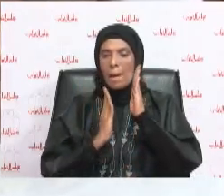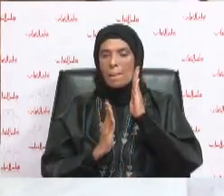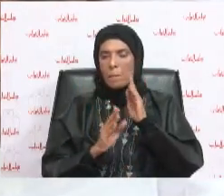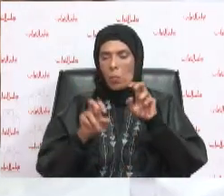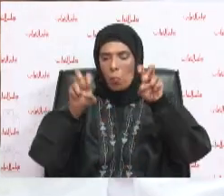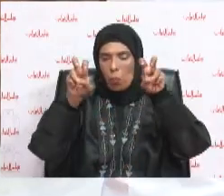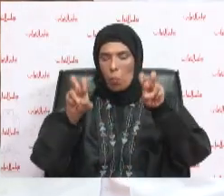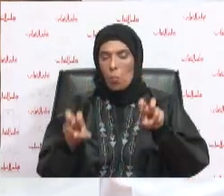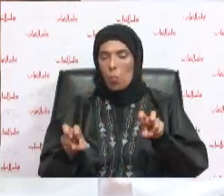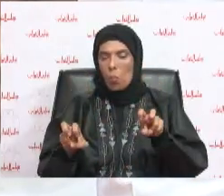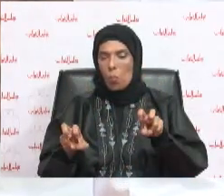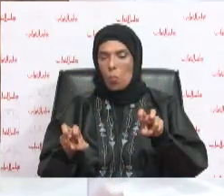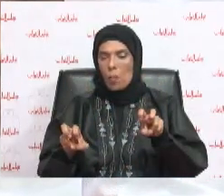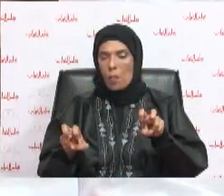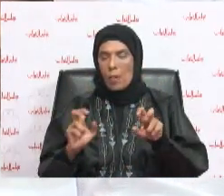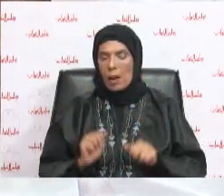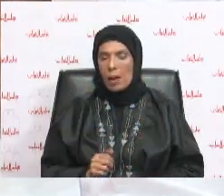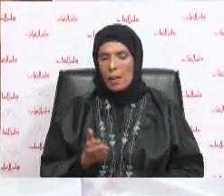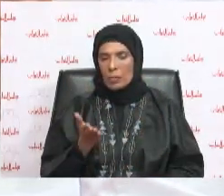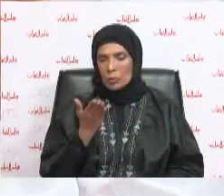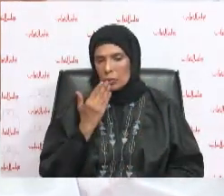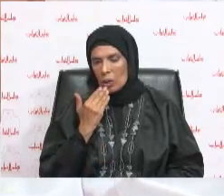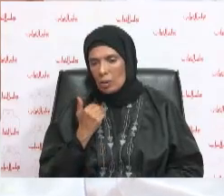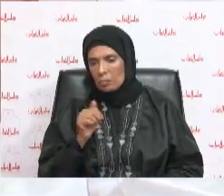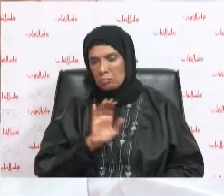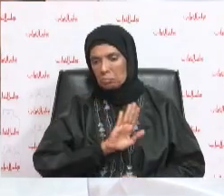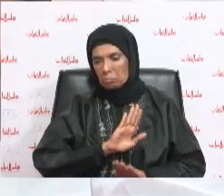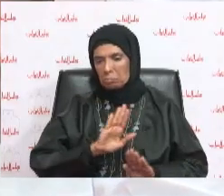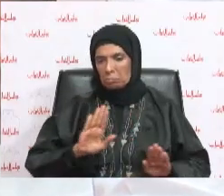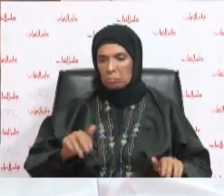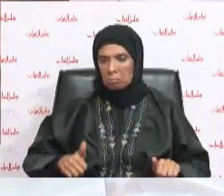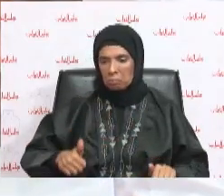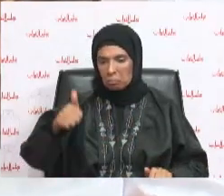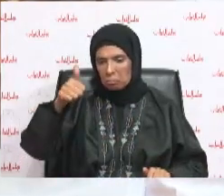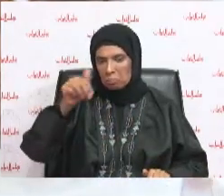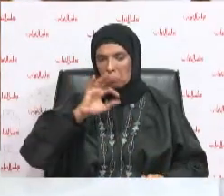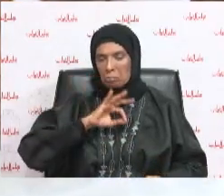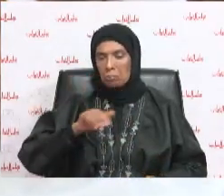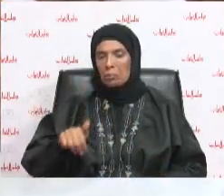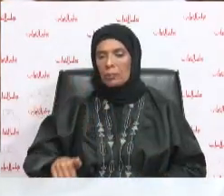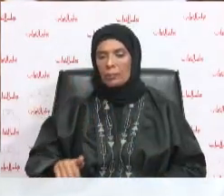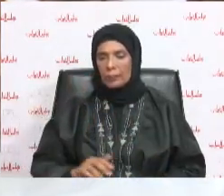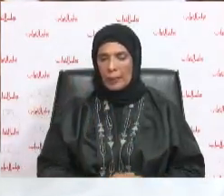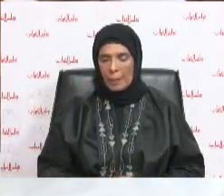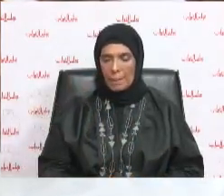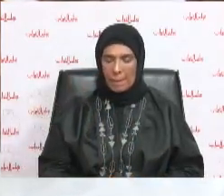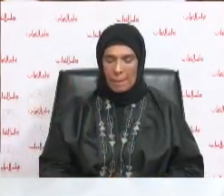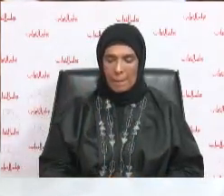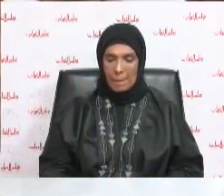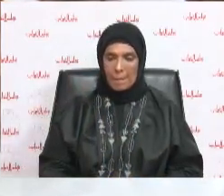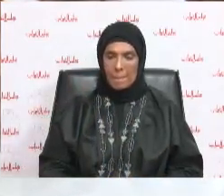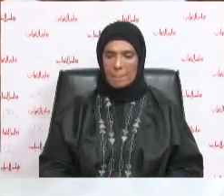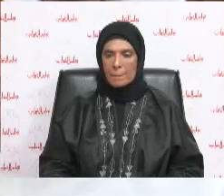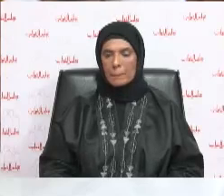معلقا ومشتتا بين مؤسسات الحكومة إلى أجل غير مسمى.